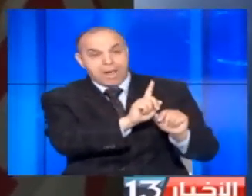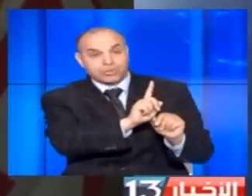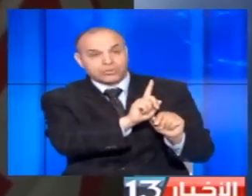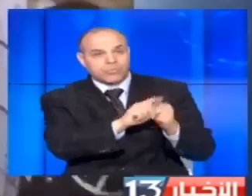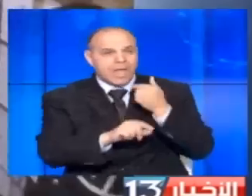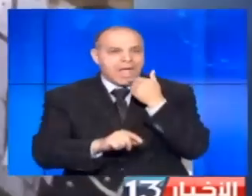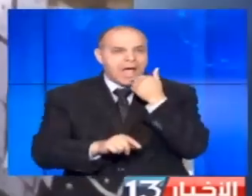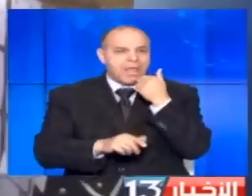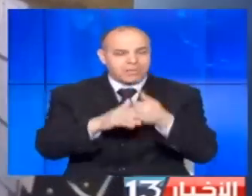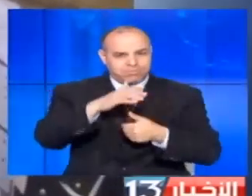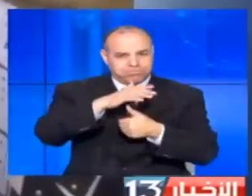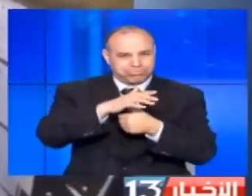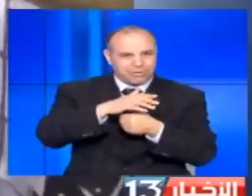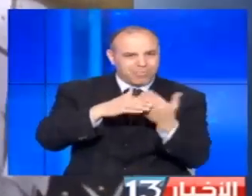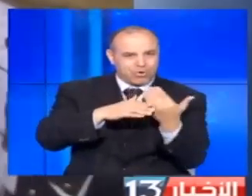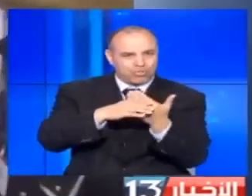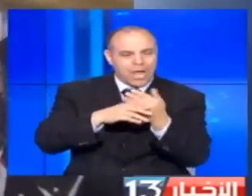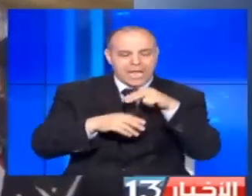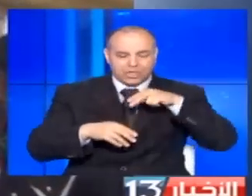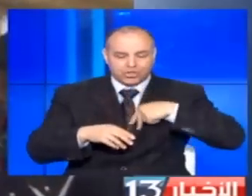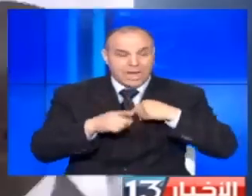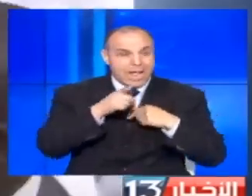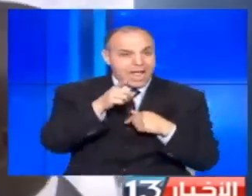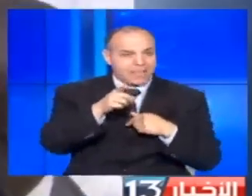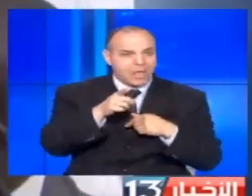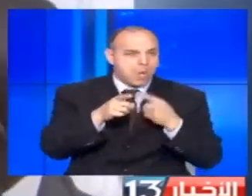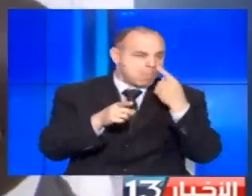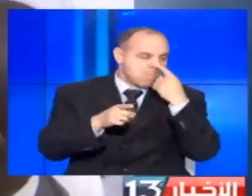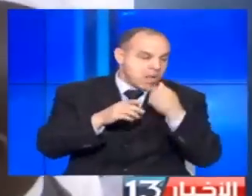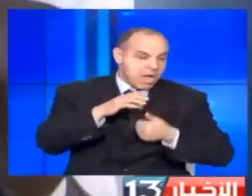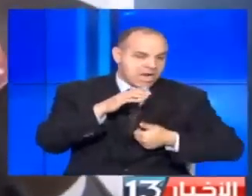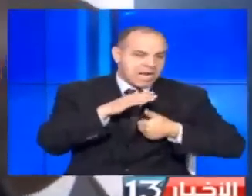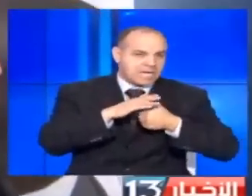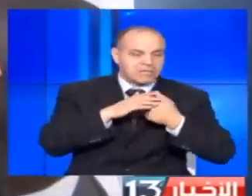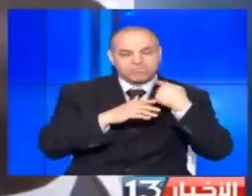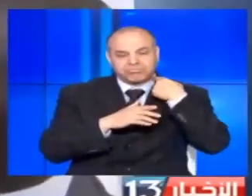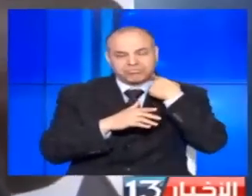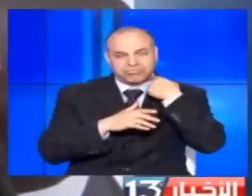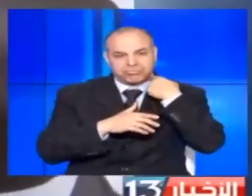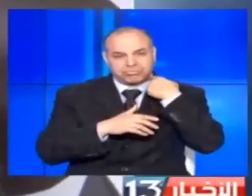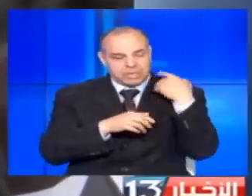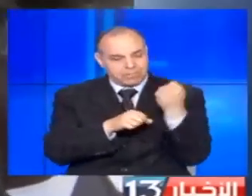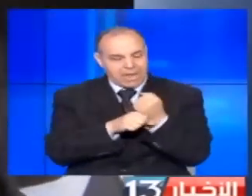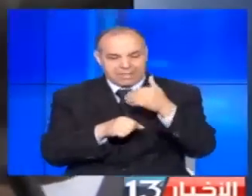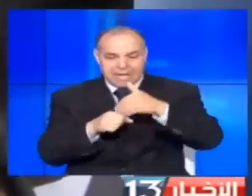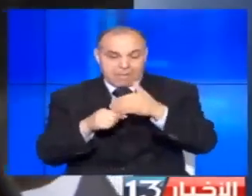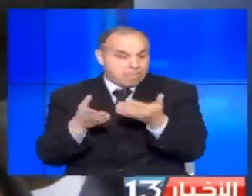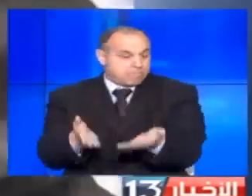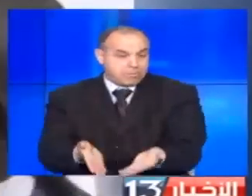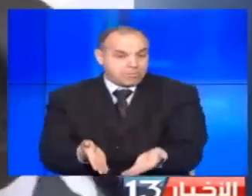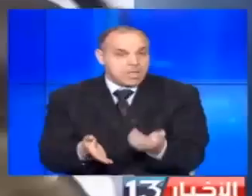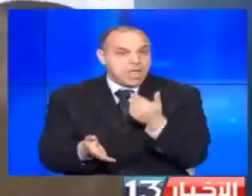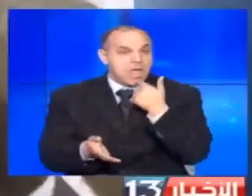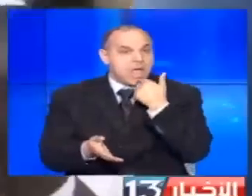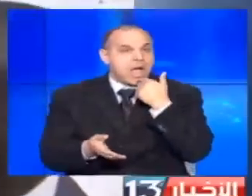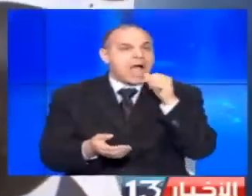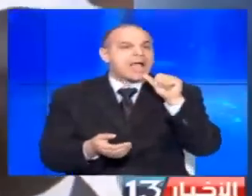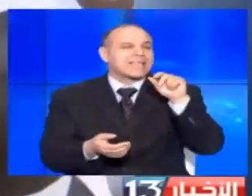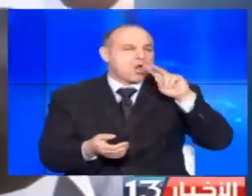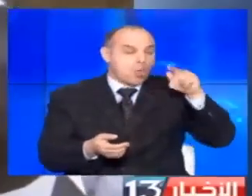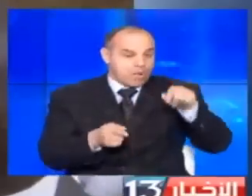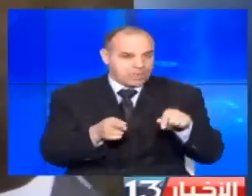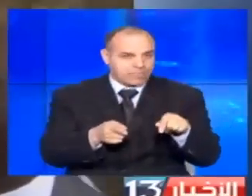اعلن مرشح المعارضه النيجيريه المرشح الرئاسي المهزوم في هذا الاستحقاق الانتخابي ق ابو بكر